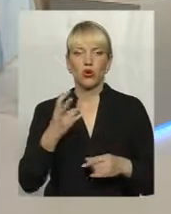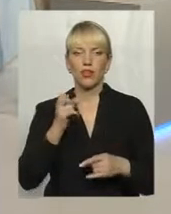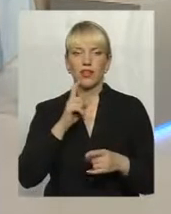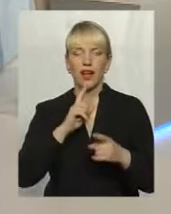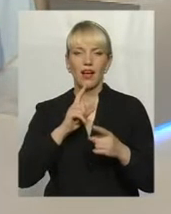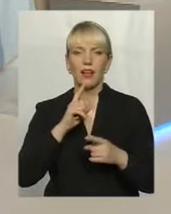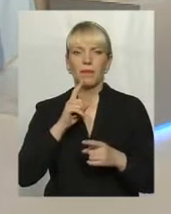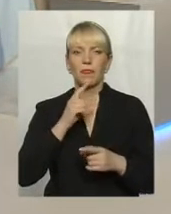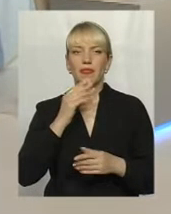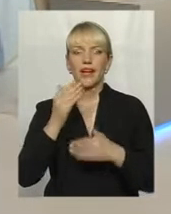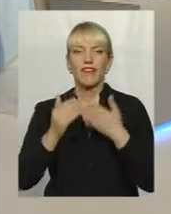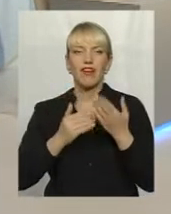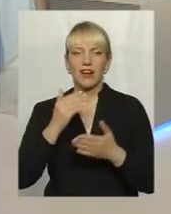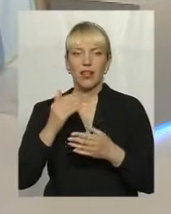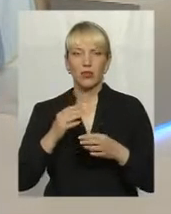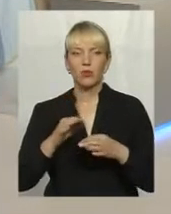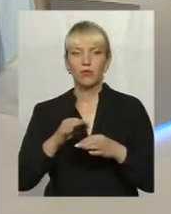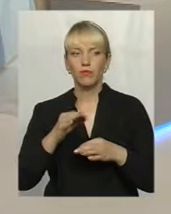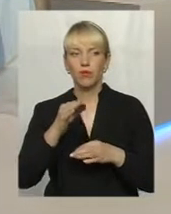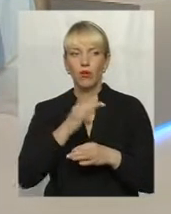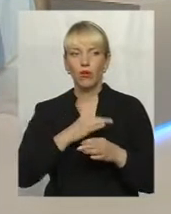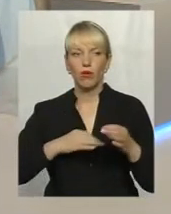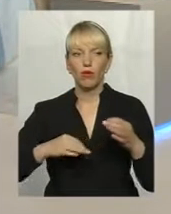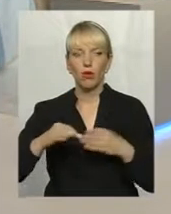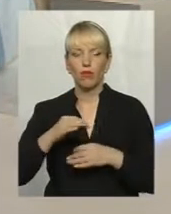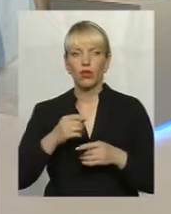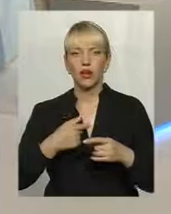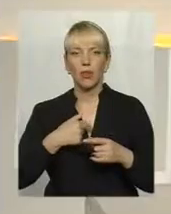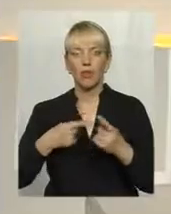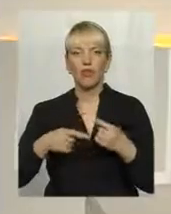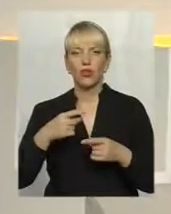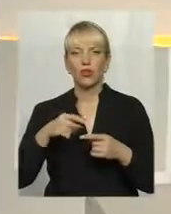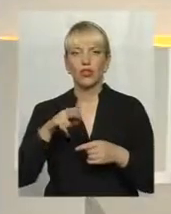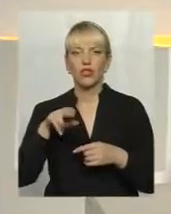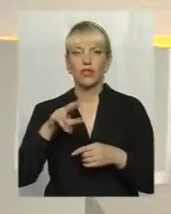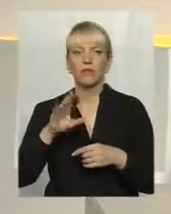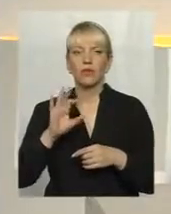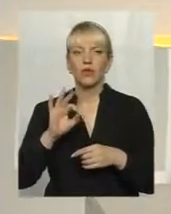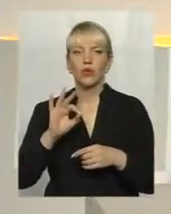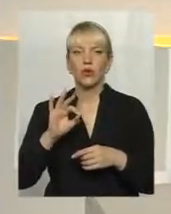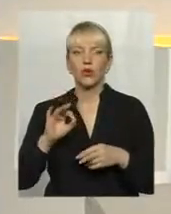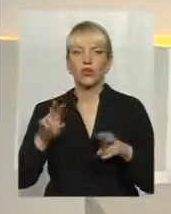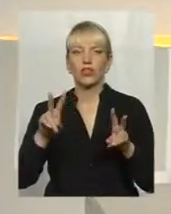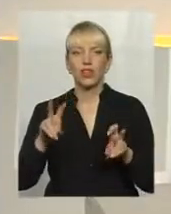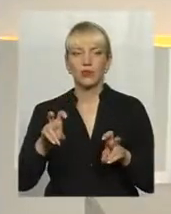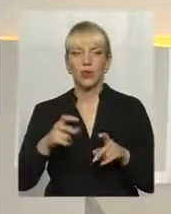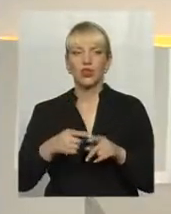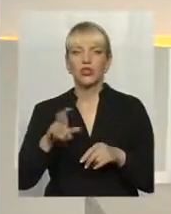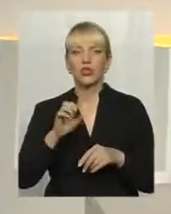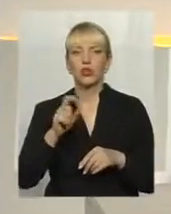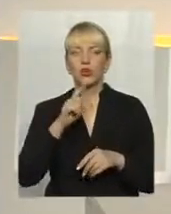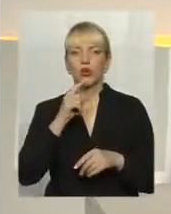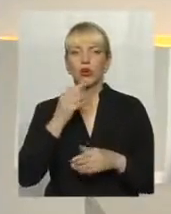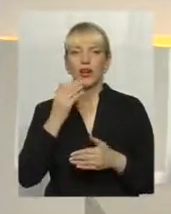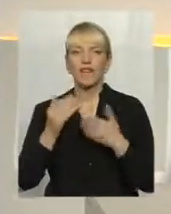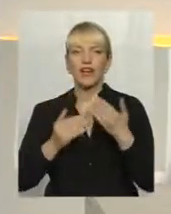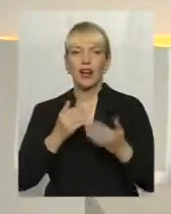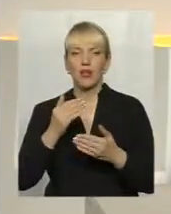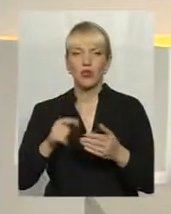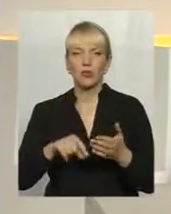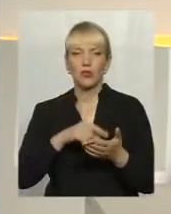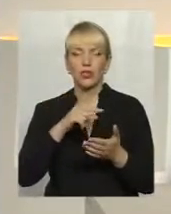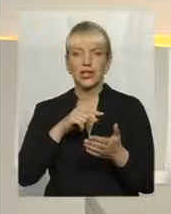обговорювали багато, все ж таки повернуся до теми тернистої референдуму земельного, тому що багато